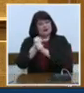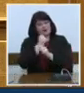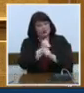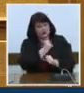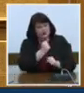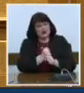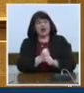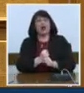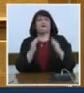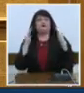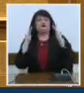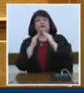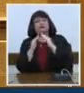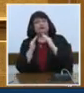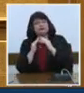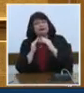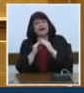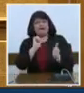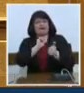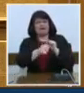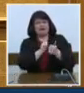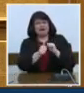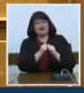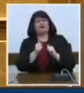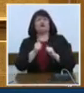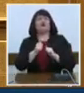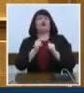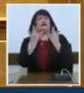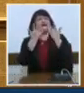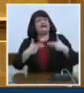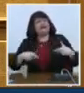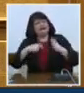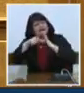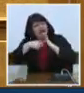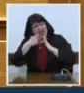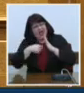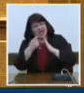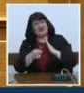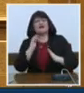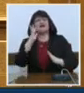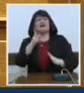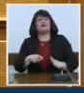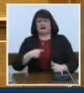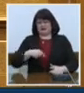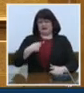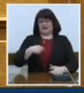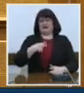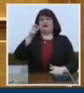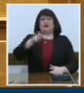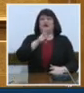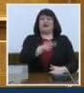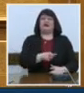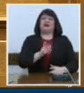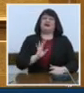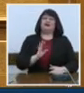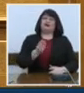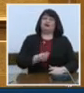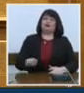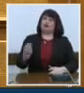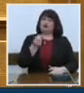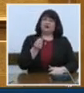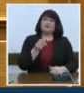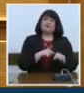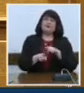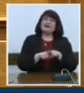σπίτι, τον αθλητισμό, την τέχνη, τις καθημερινές μας συμπεριφορές. Πολύ περισσότερο